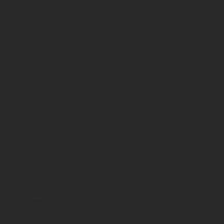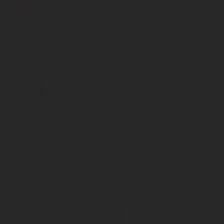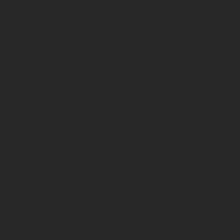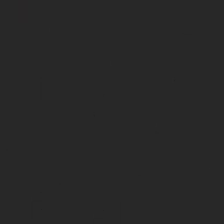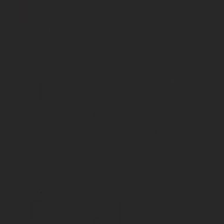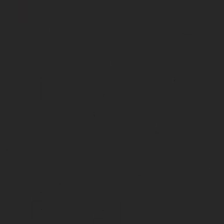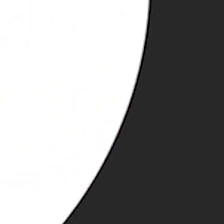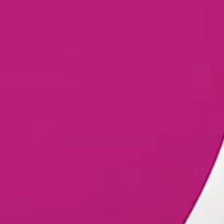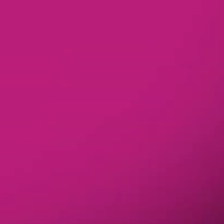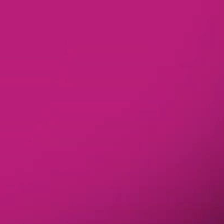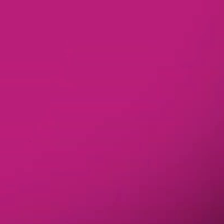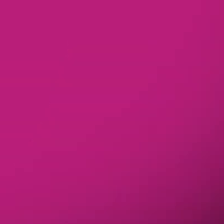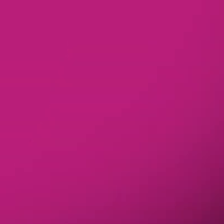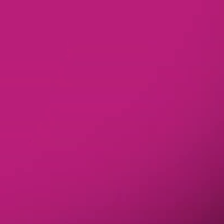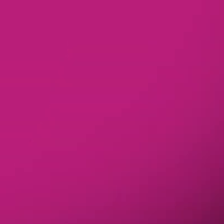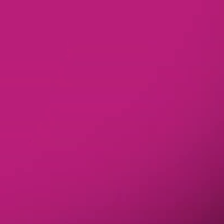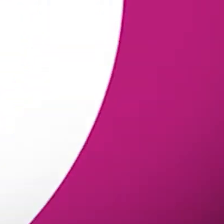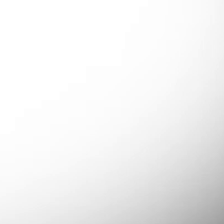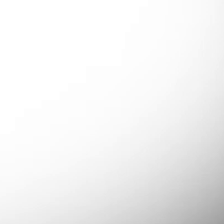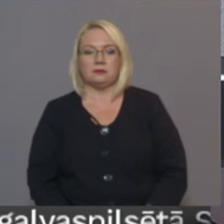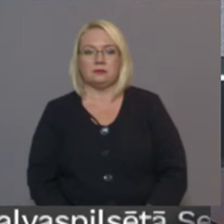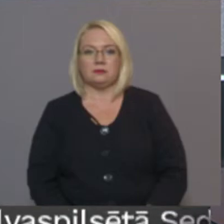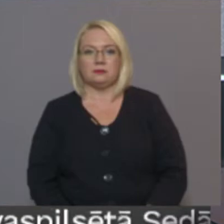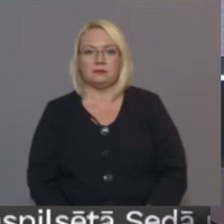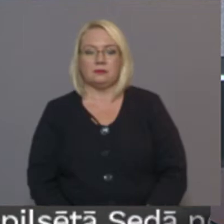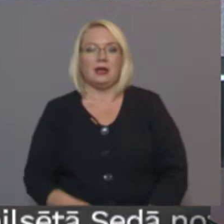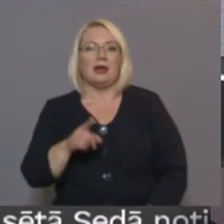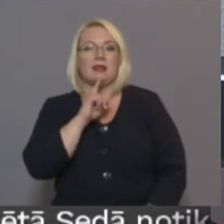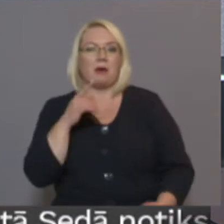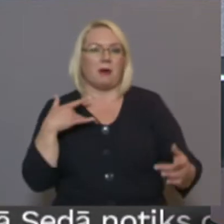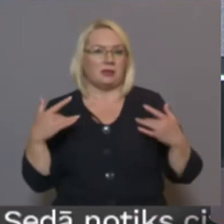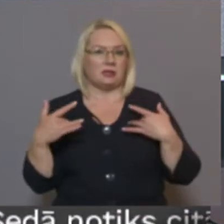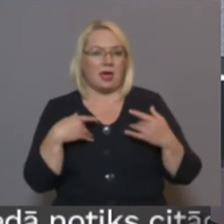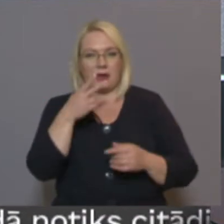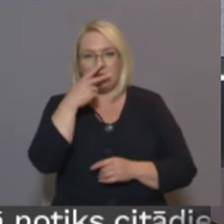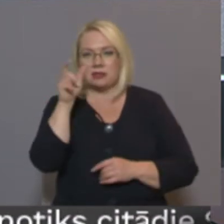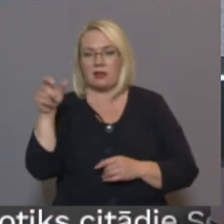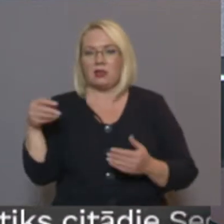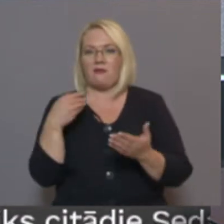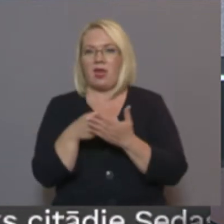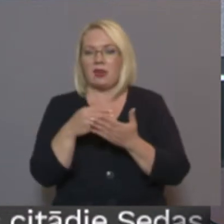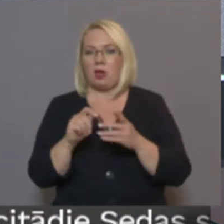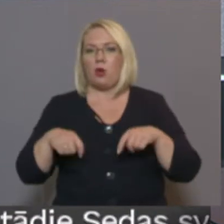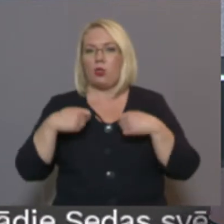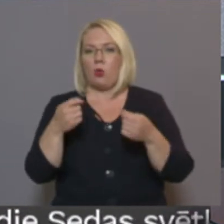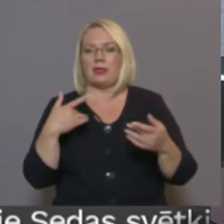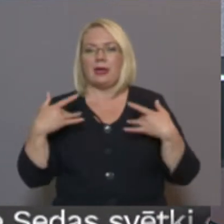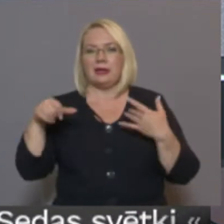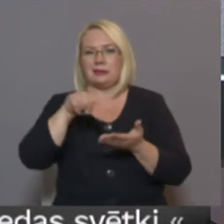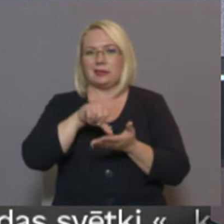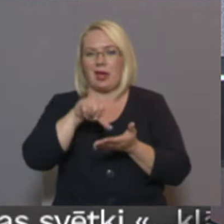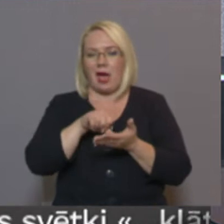Re! Viss ēters ir te! Liepājas teātrī skatītāju vērtējumam nodota izrāde